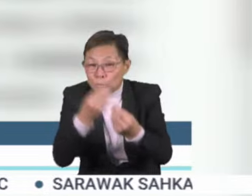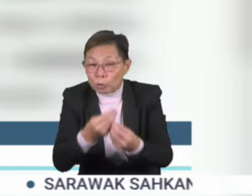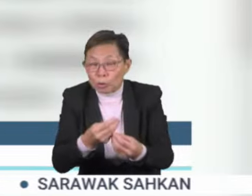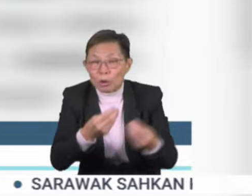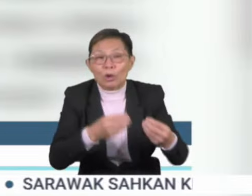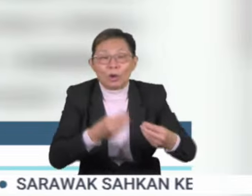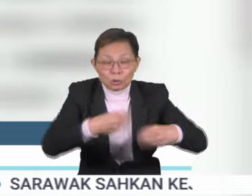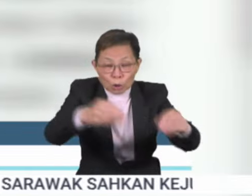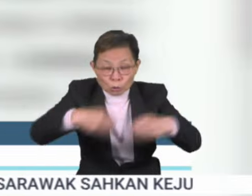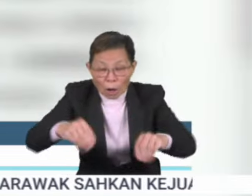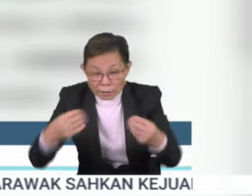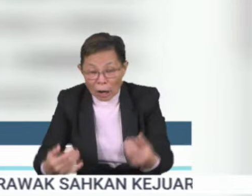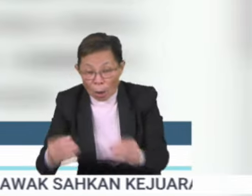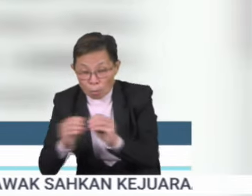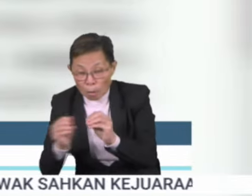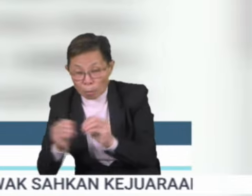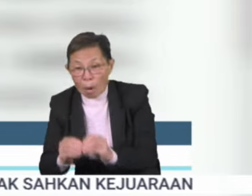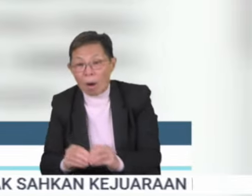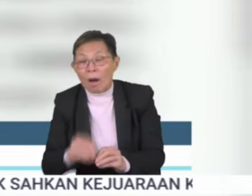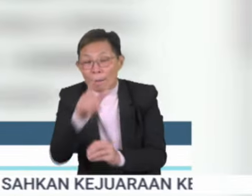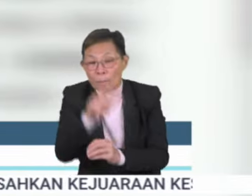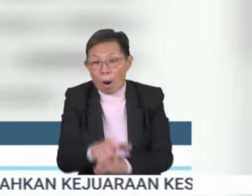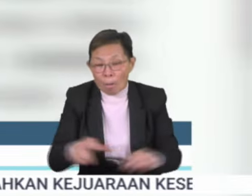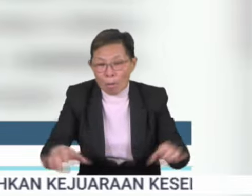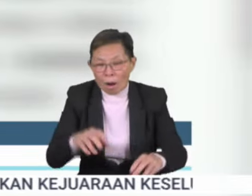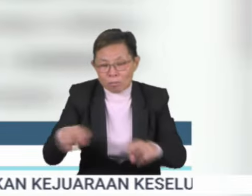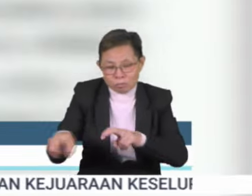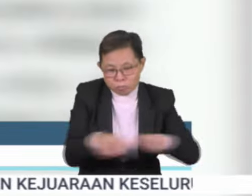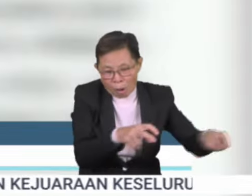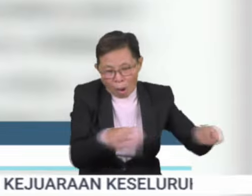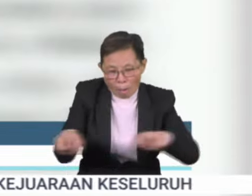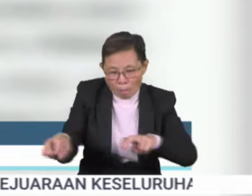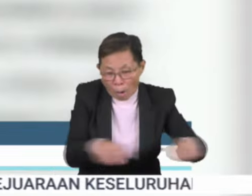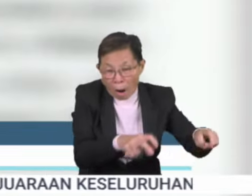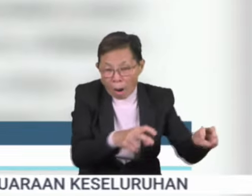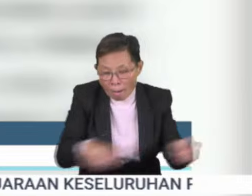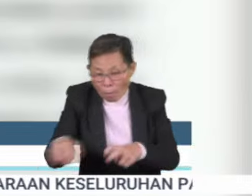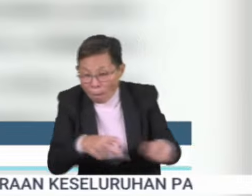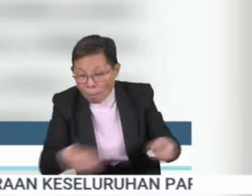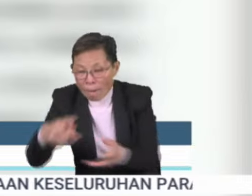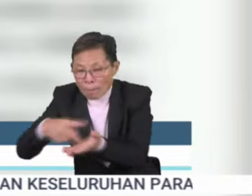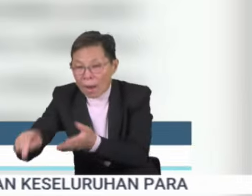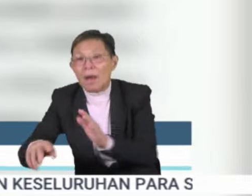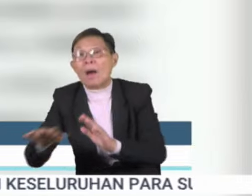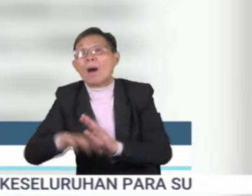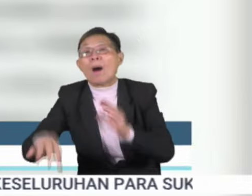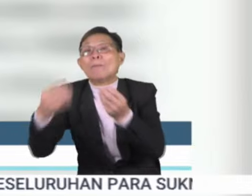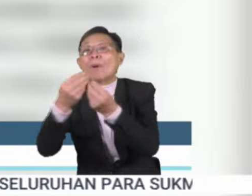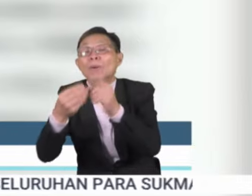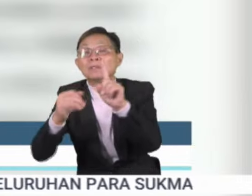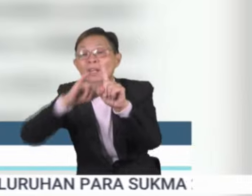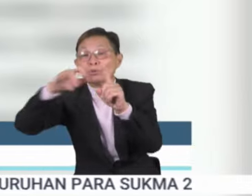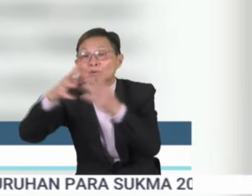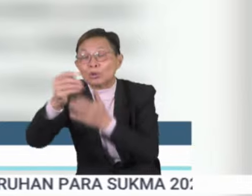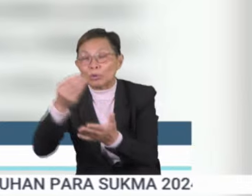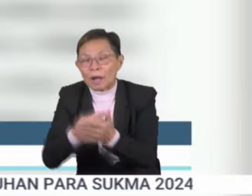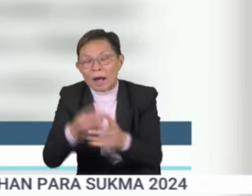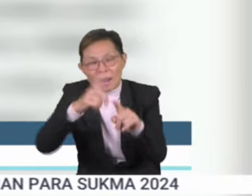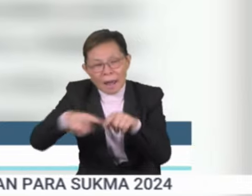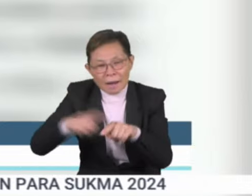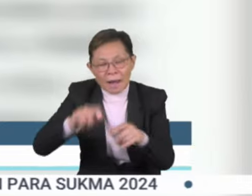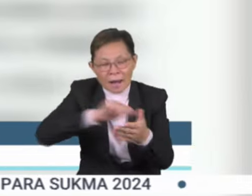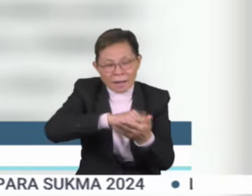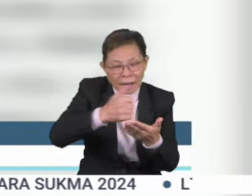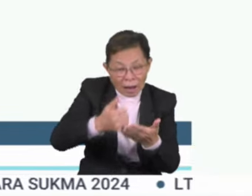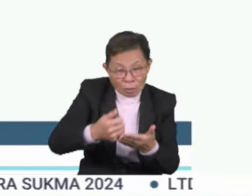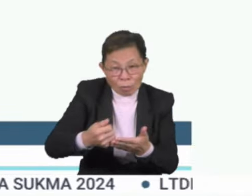pesanan jualan yang semakin meningkat, mangsa membuat beberapa transaksi bayaran berjumlah RM1 juta yang membabkan pelbagai akaun